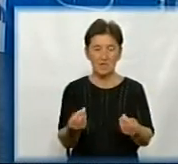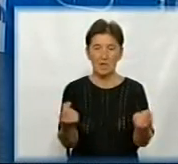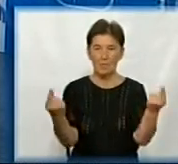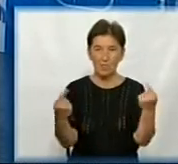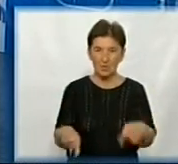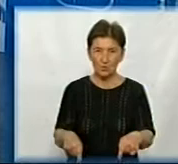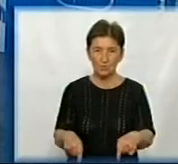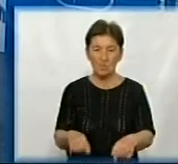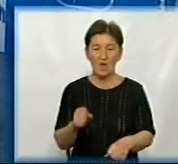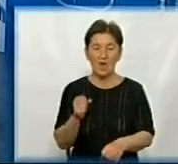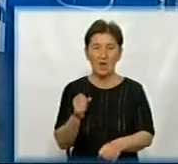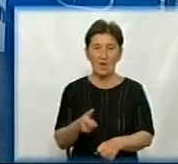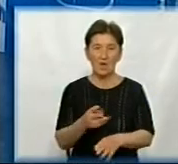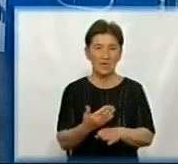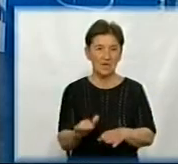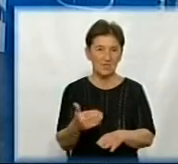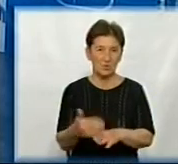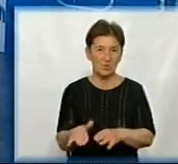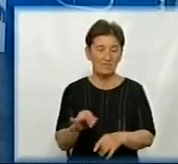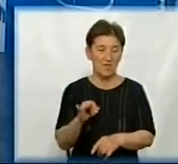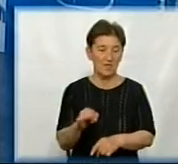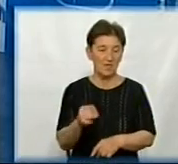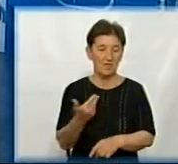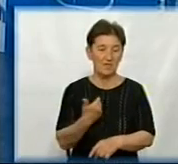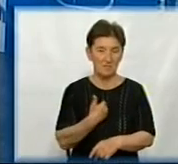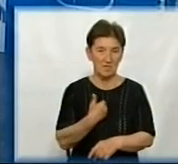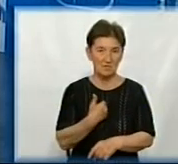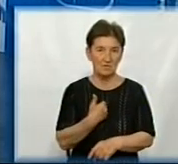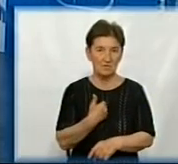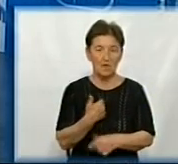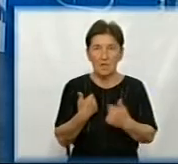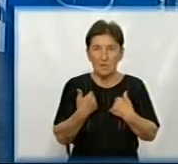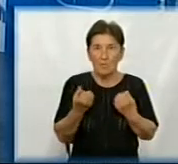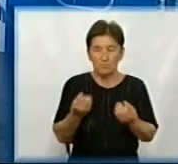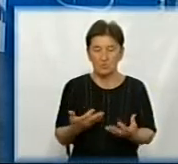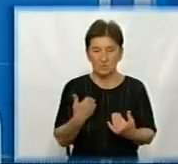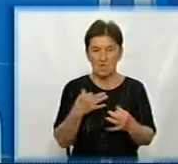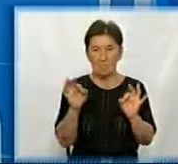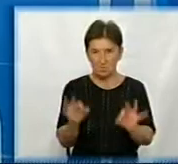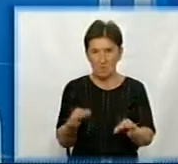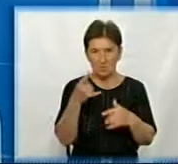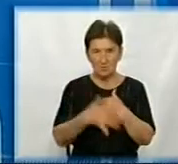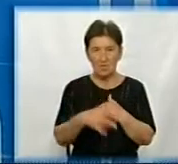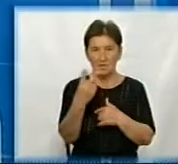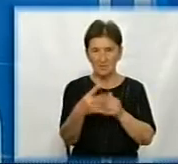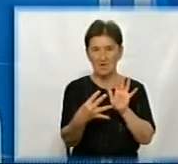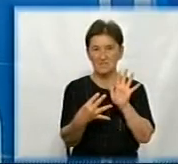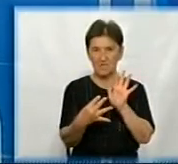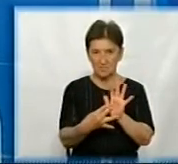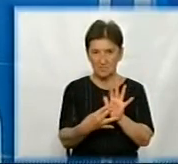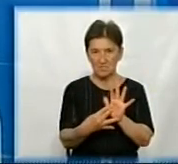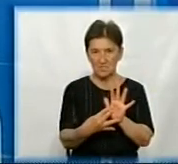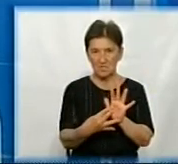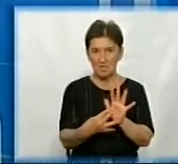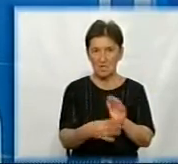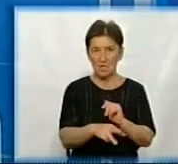вимоги як кредиторів, зокрема і нас. Так, так, так. Я просто до того, я правильно вас розумію, що ми 29 мільйонів ще ймовірно отримаємо